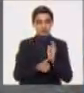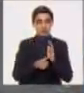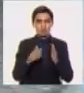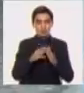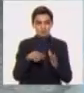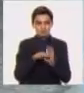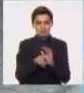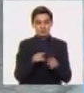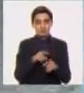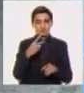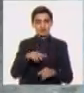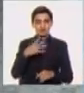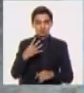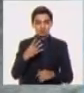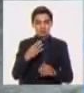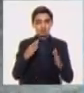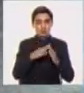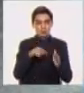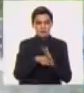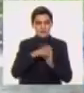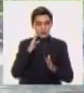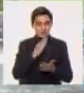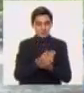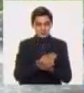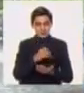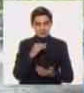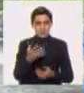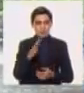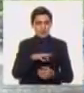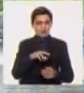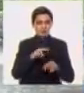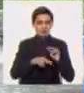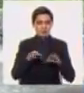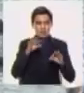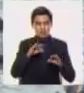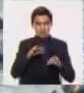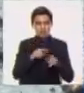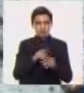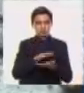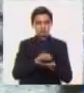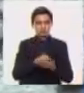қосалқы құрылысына 24 тұрғын үйге су кеткен, ал 5 шаруашылық құрылыс зардап шеккен.